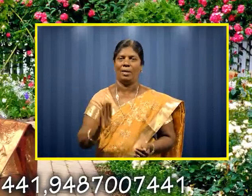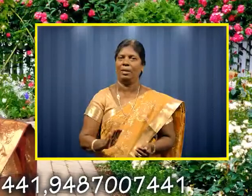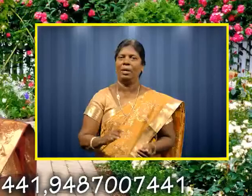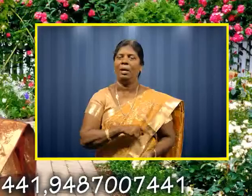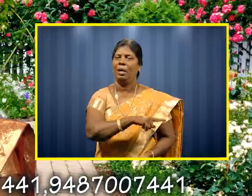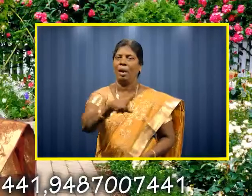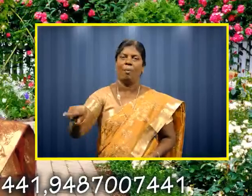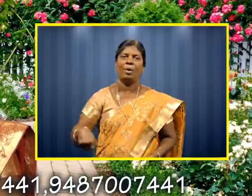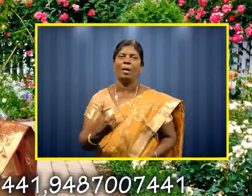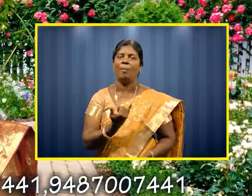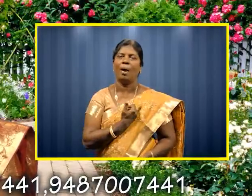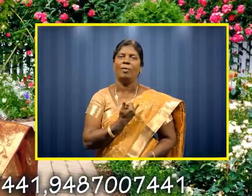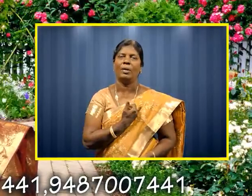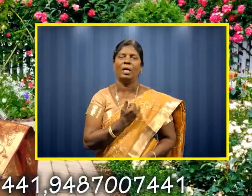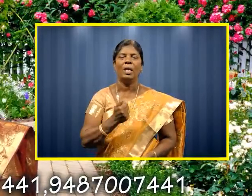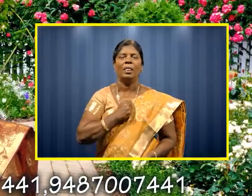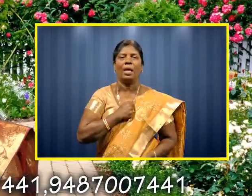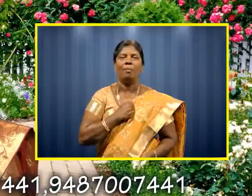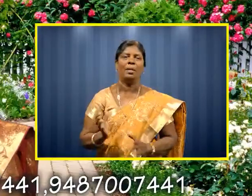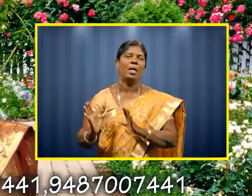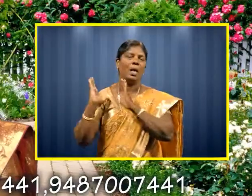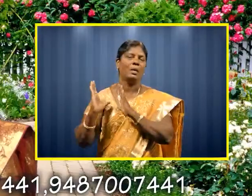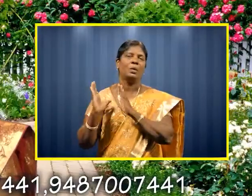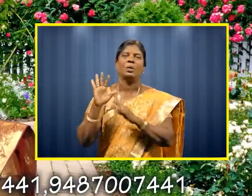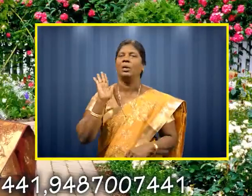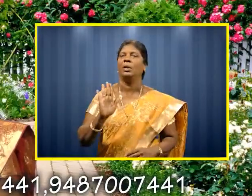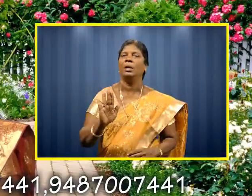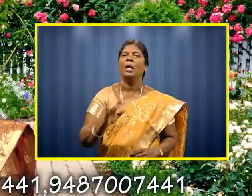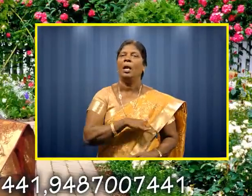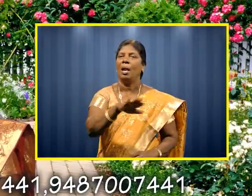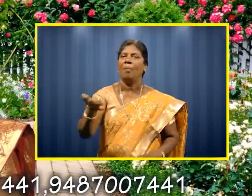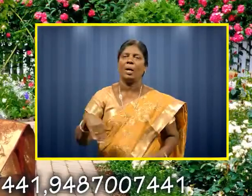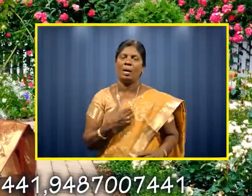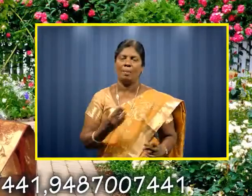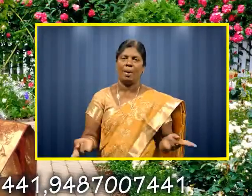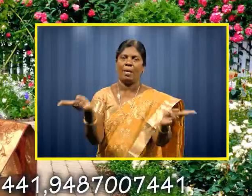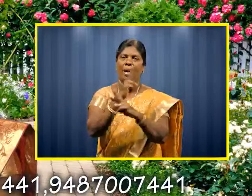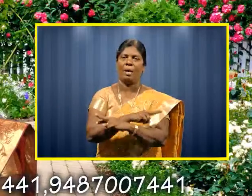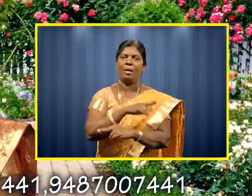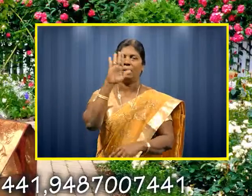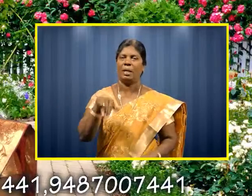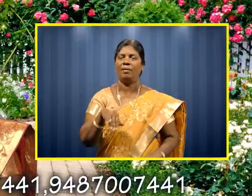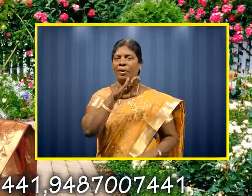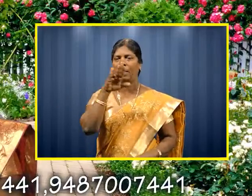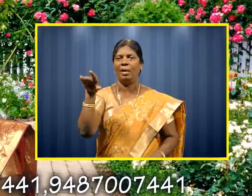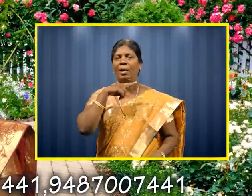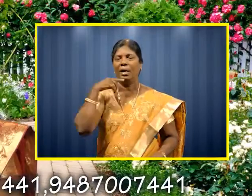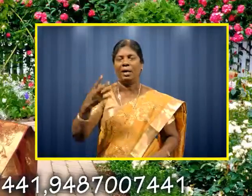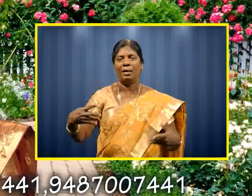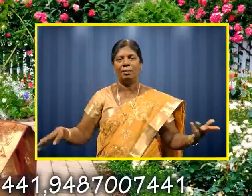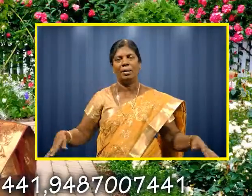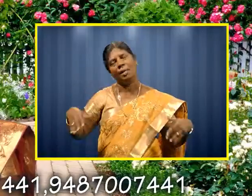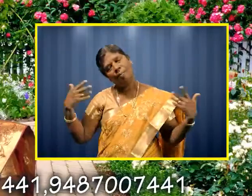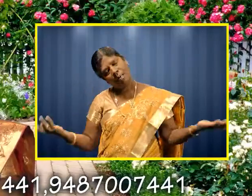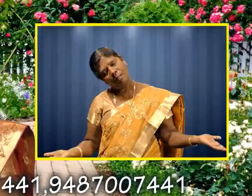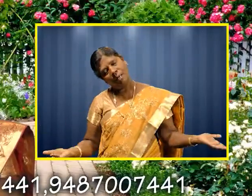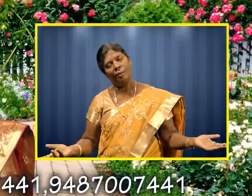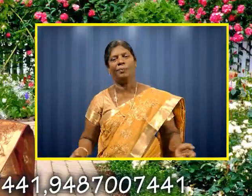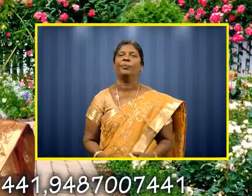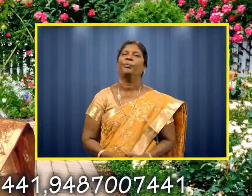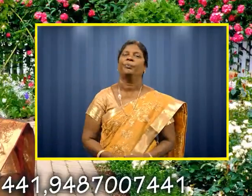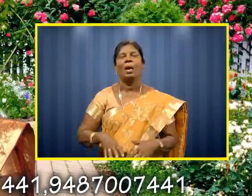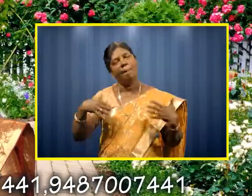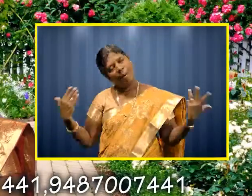வந்து நம்முடைய பாவத்தை தன்மீது ஏற்றுக்கொண்டு நமக்கு பதிலாக சிலுவையில் இரத்தம் சிந்தி